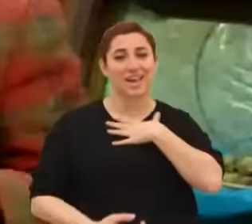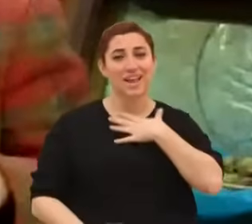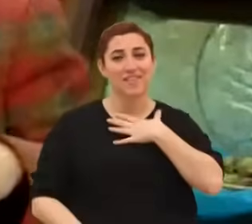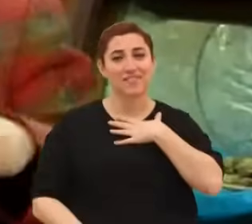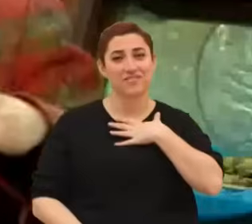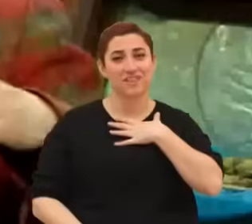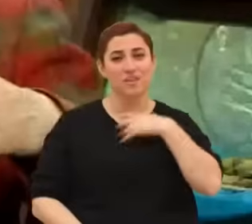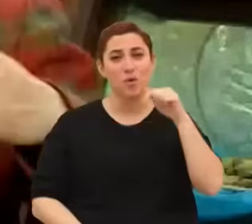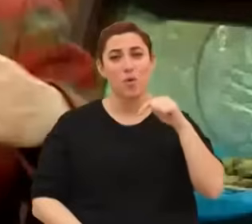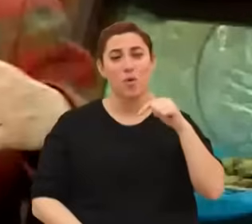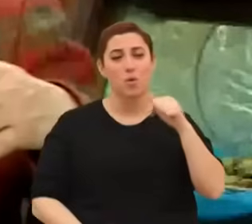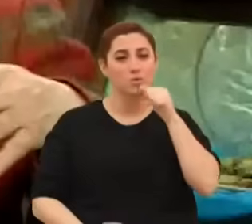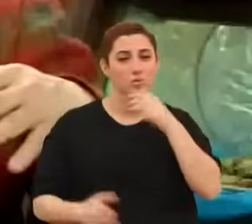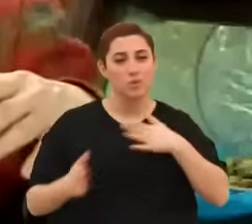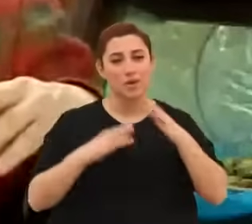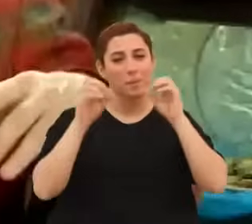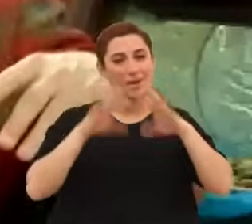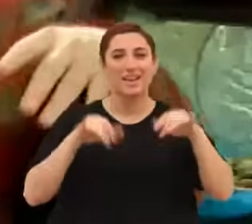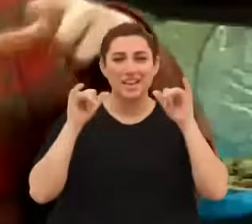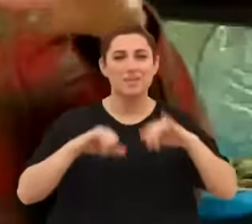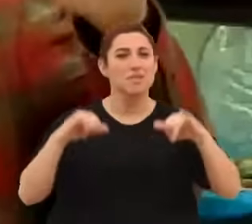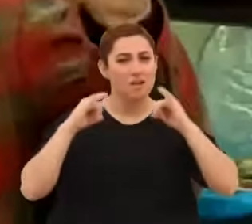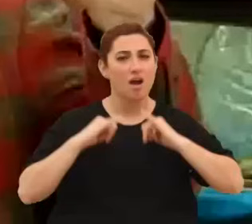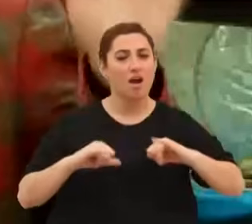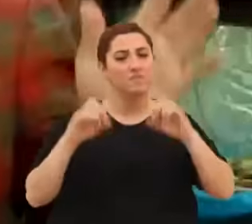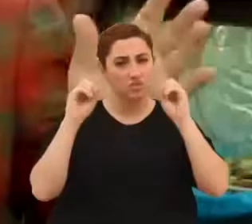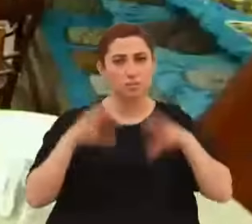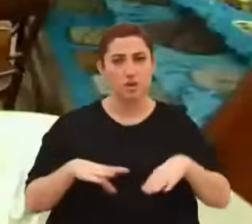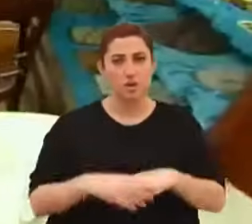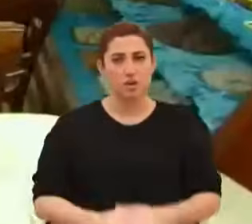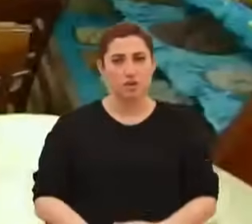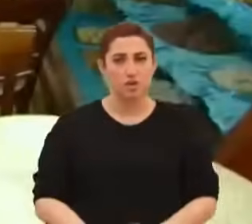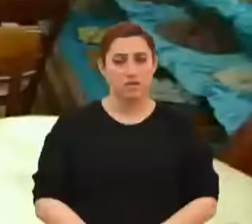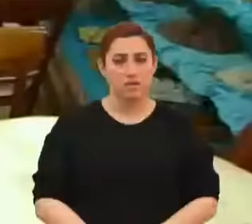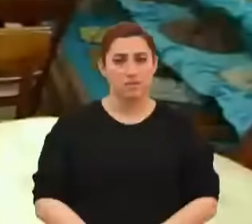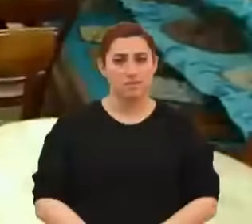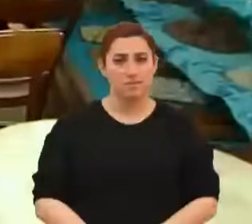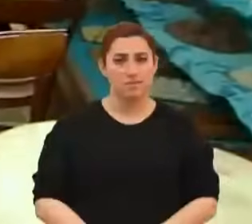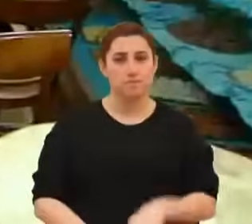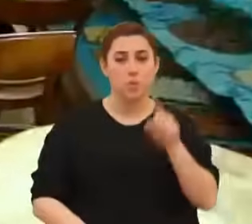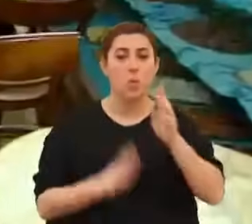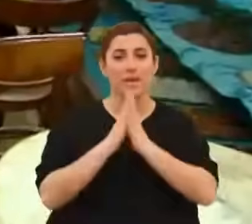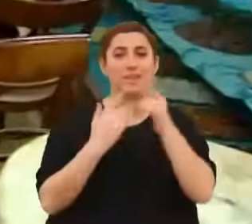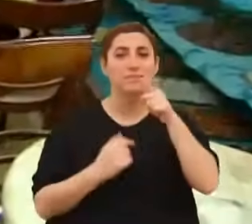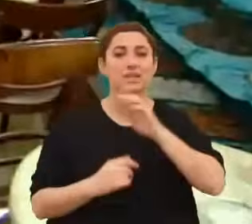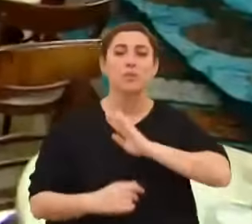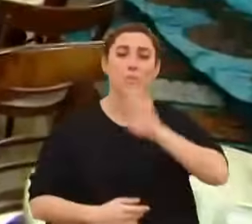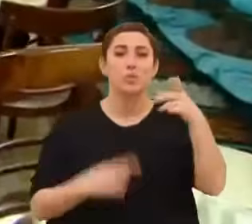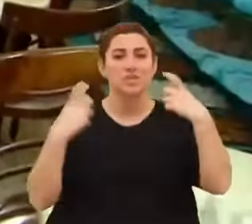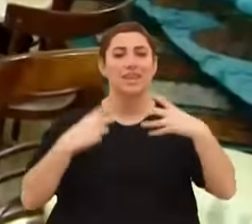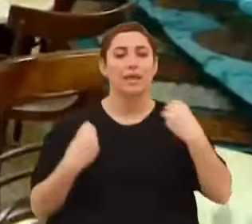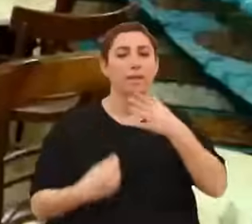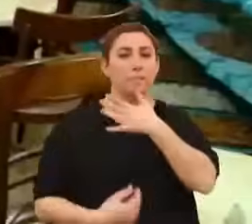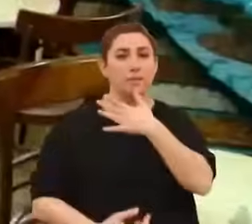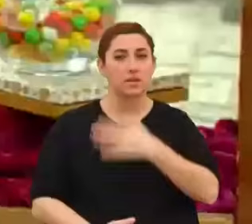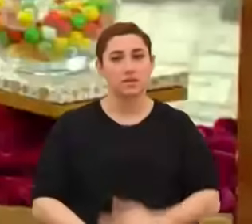Kendini o akarsuya bırakır gibi rahatça bırak. O kitap seni götüreceği yeri